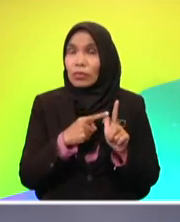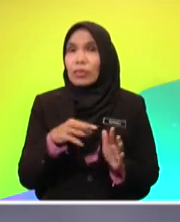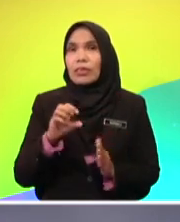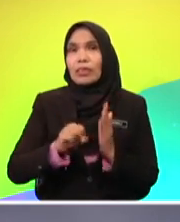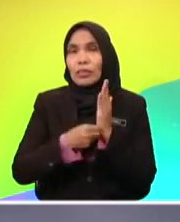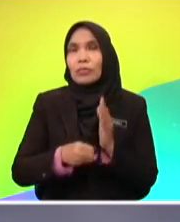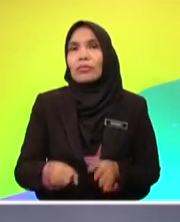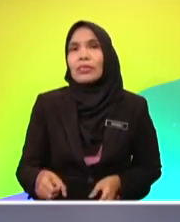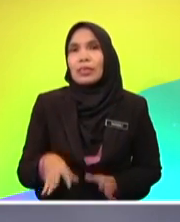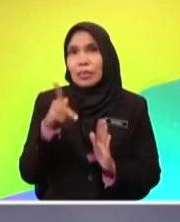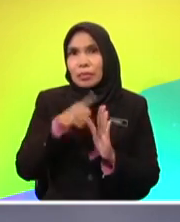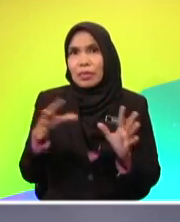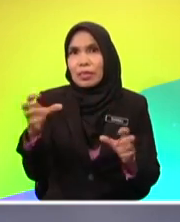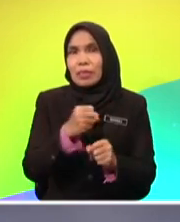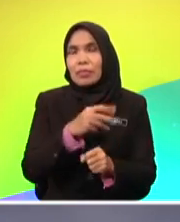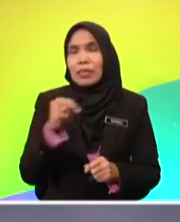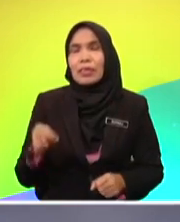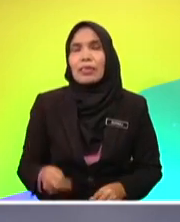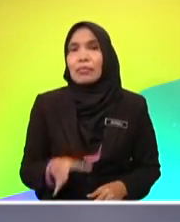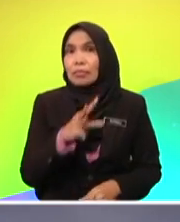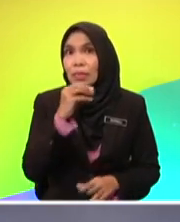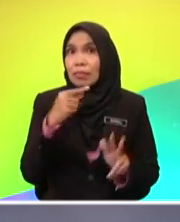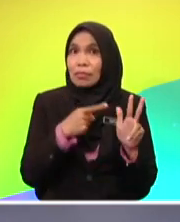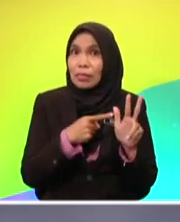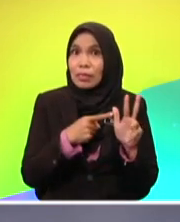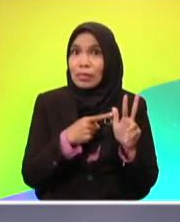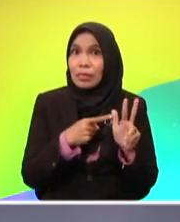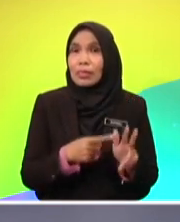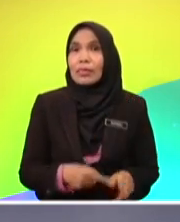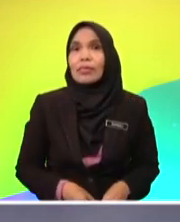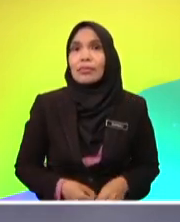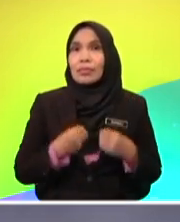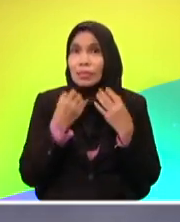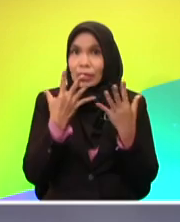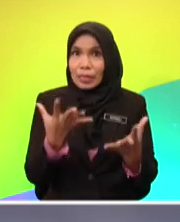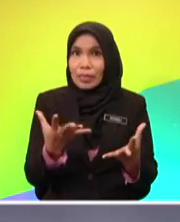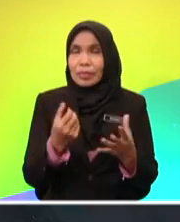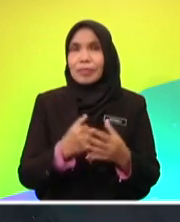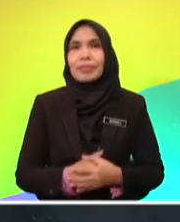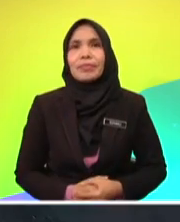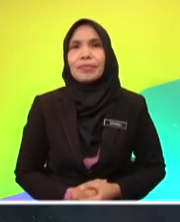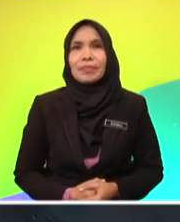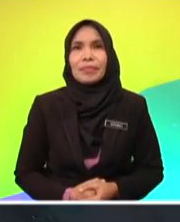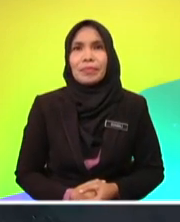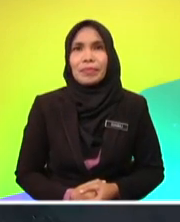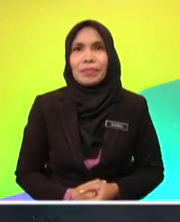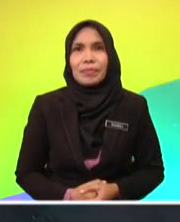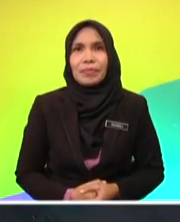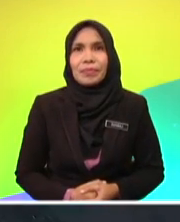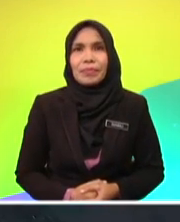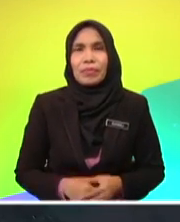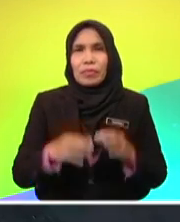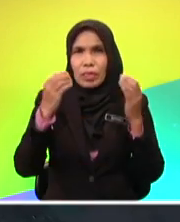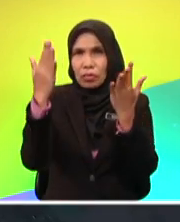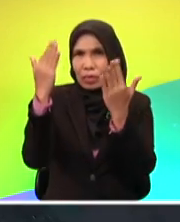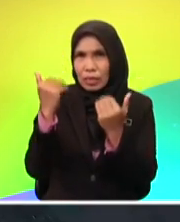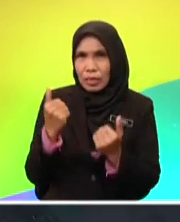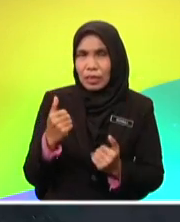yang terakhir adalah sebagai hiasan. Okey, Cikgu Syara ada nak tambah? Tak ada. Cikgu harap pembelajaran kali